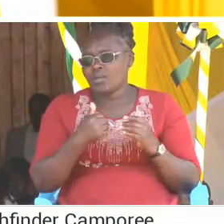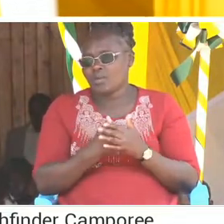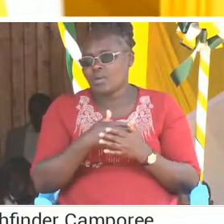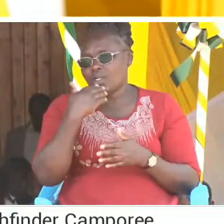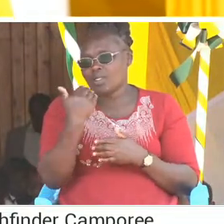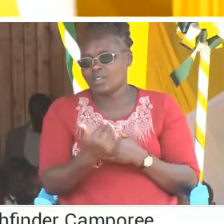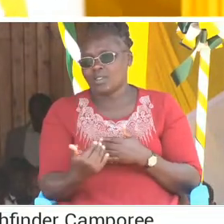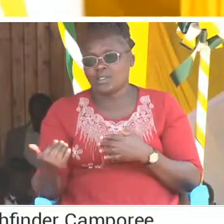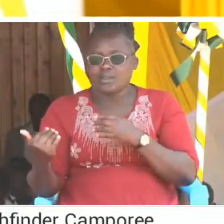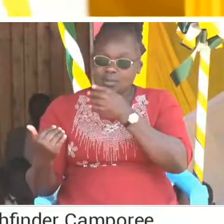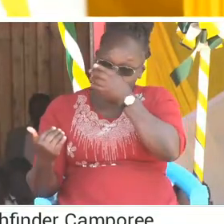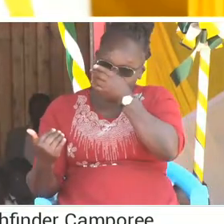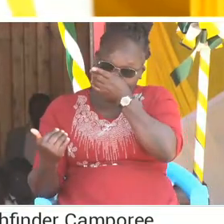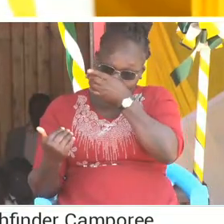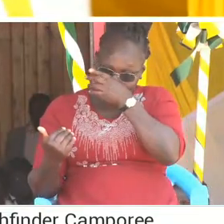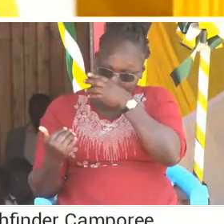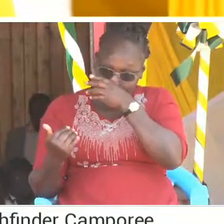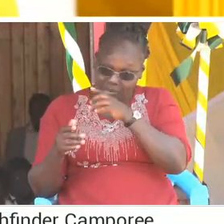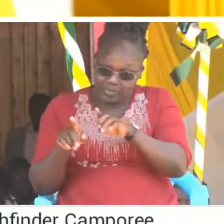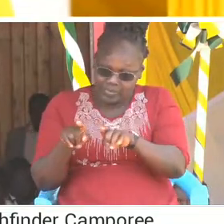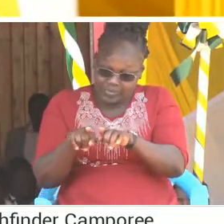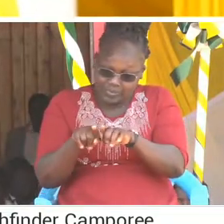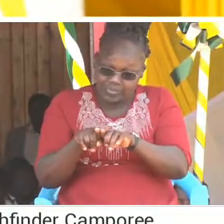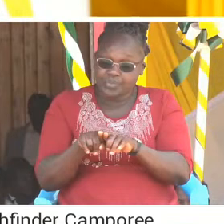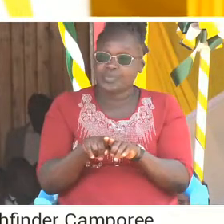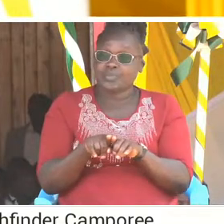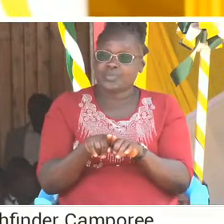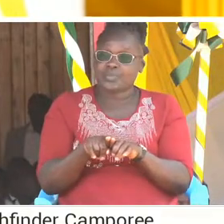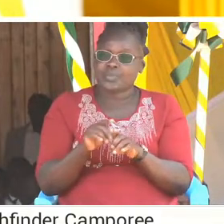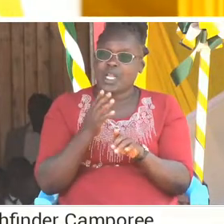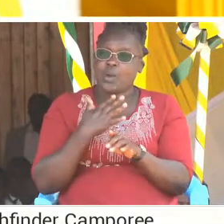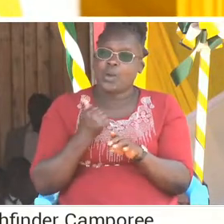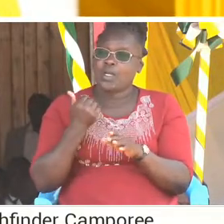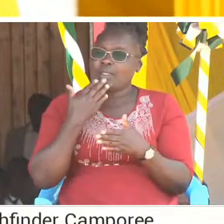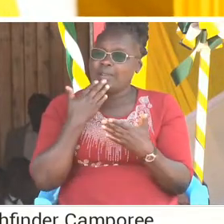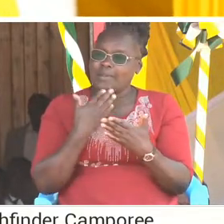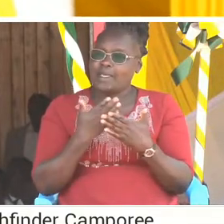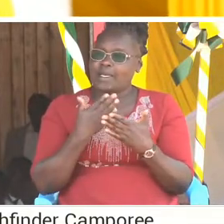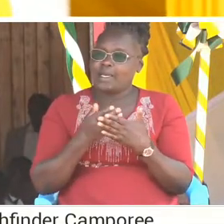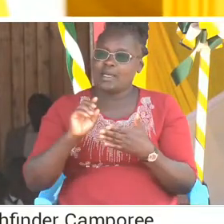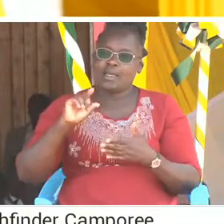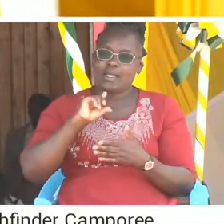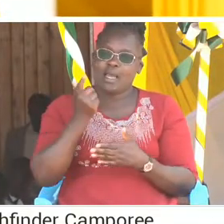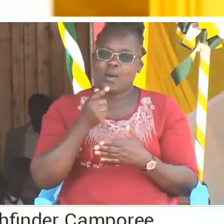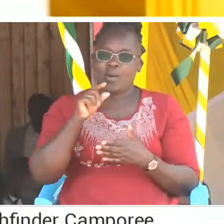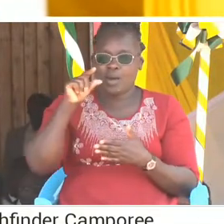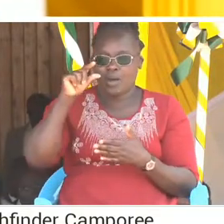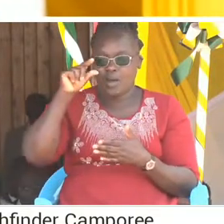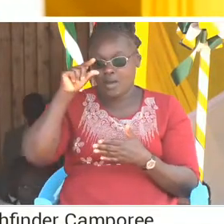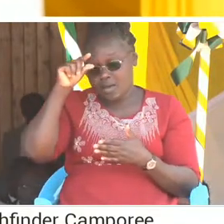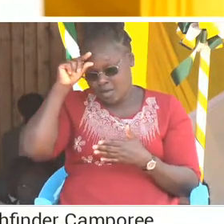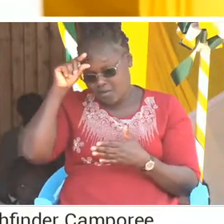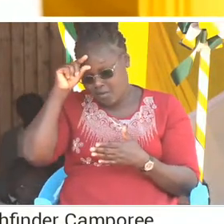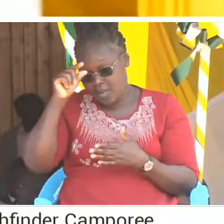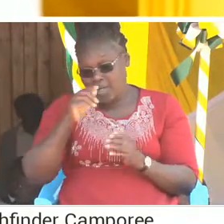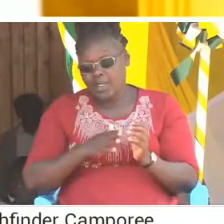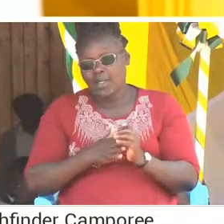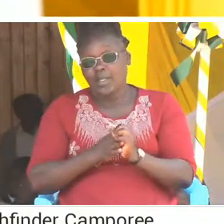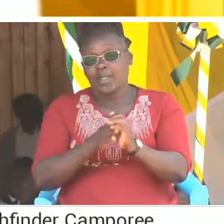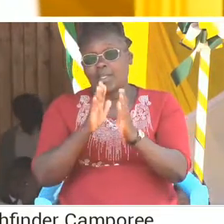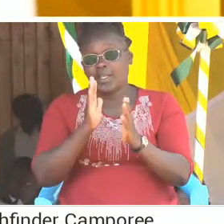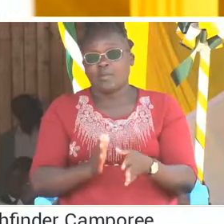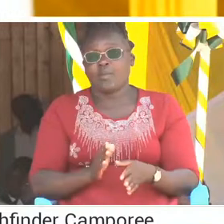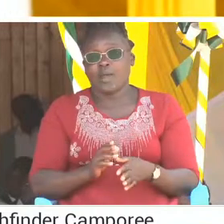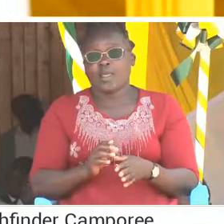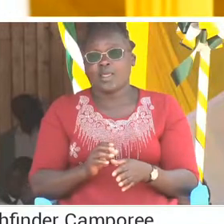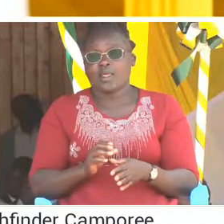Ningependa pia kushukuru serikali yetu ambaye anaongozwa na Stephen Sang, governor, na pia